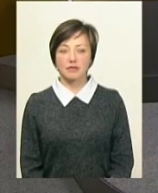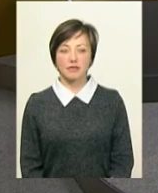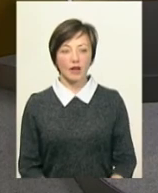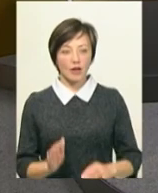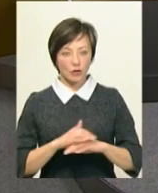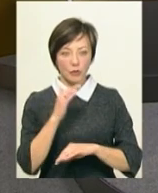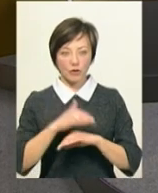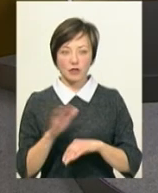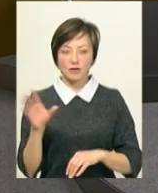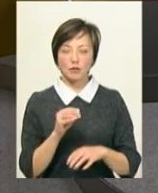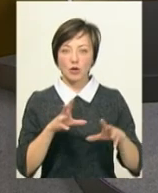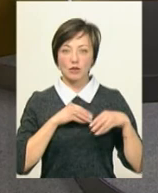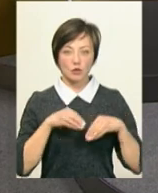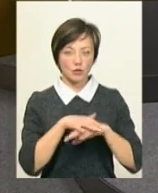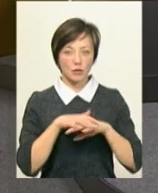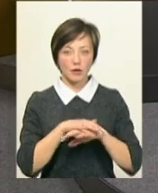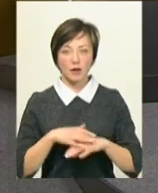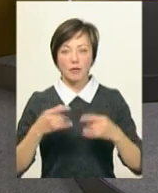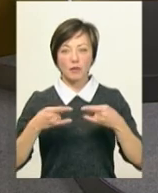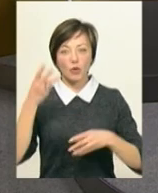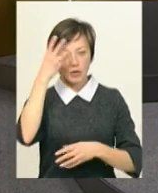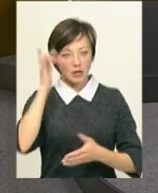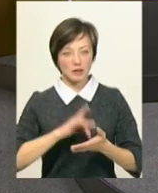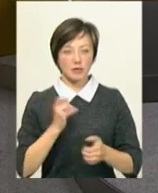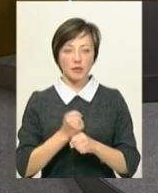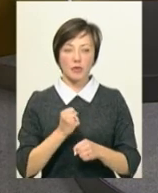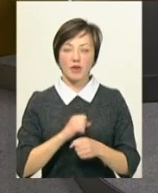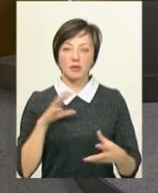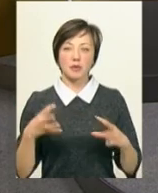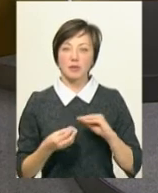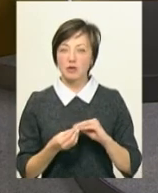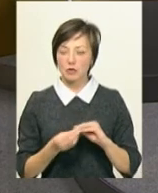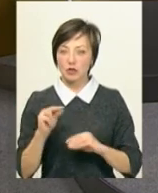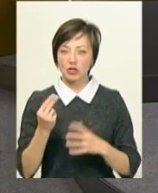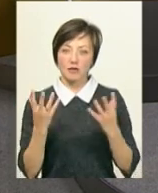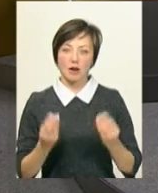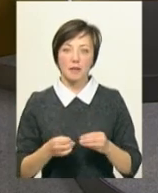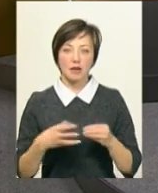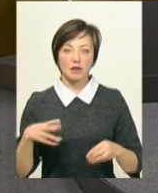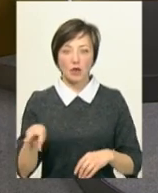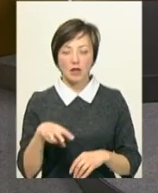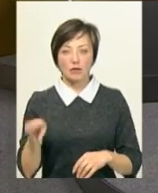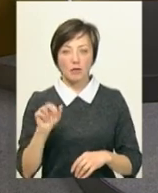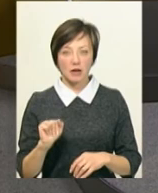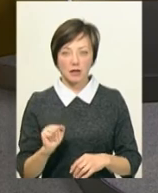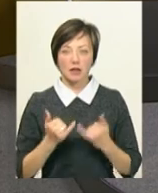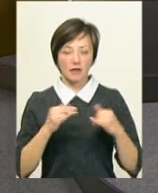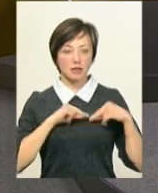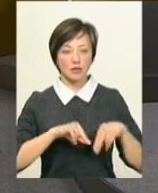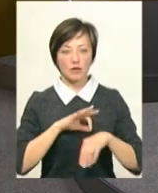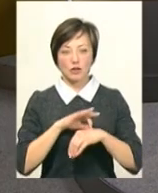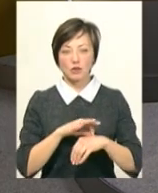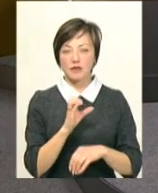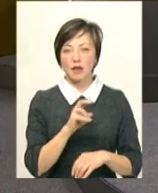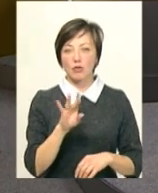Доброго вечора всім, хто разом із Суспільним мовником «Поділля Центр» підбиватиме інформаційний підсумок четверга, 15 листопада. В студії ведуча